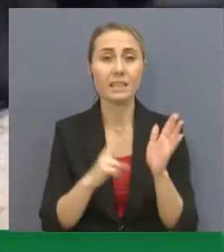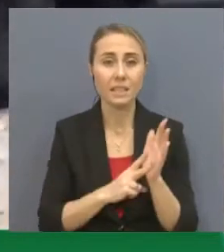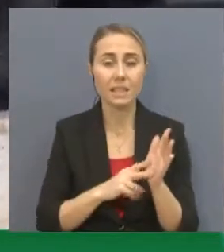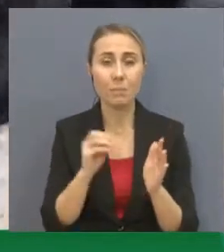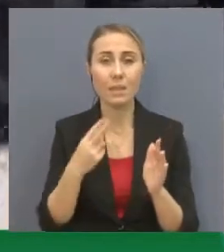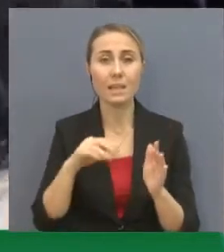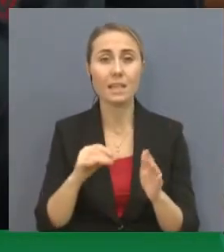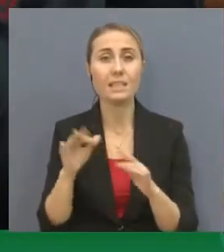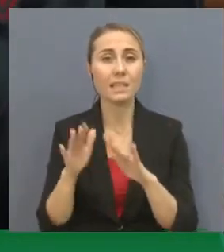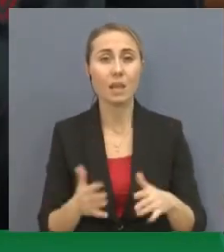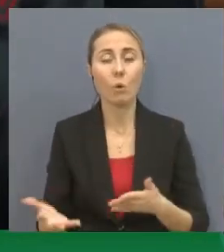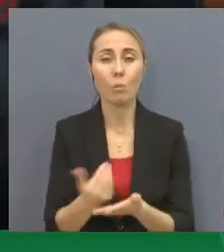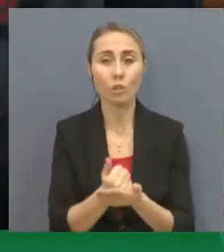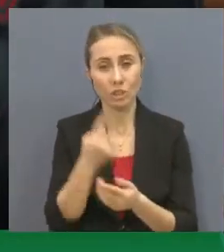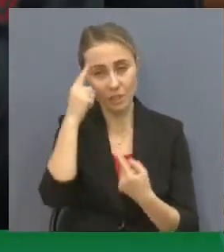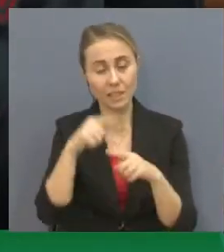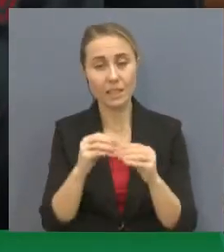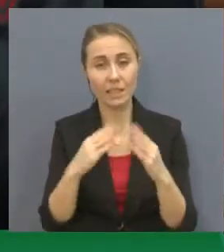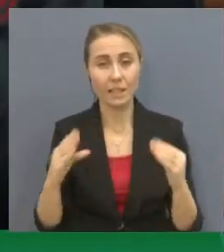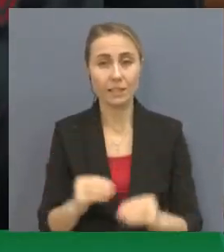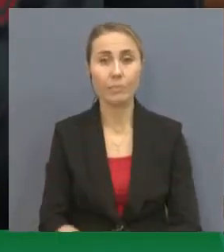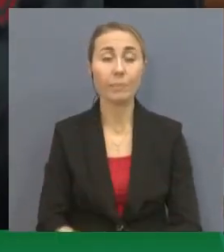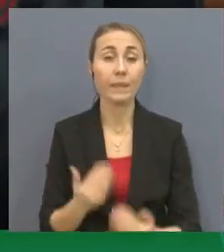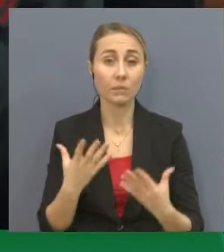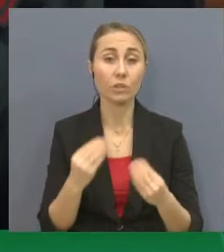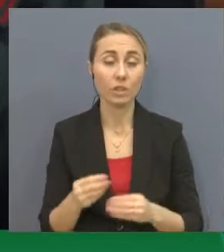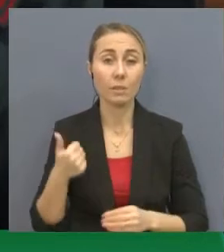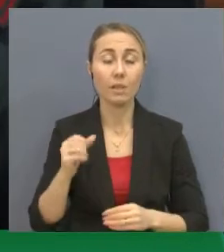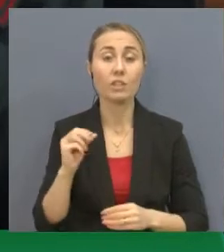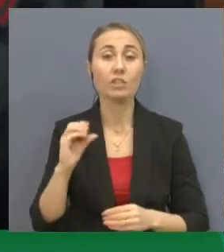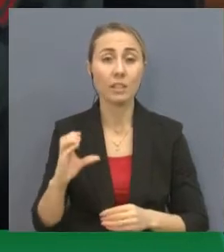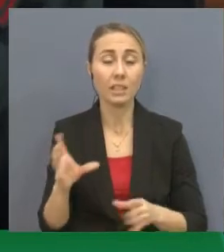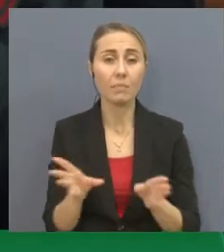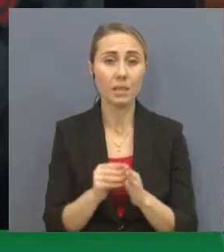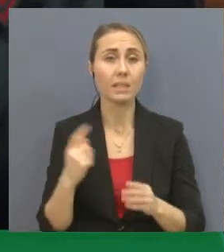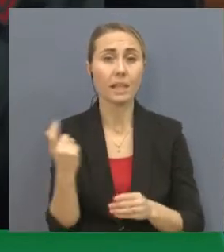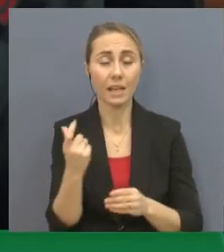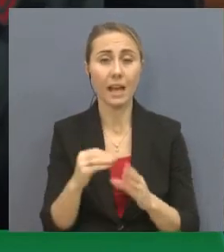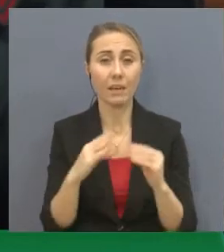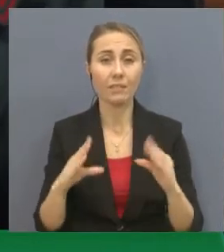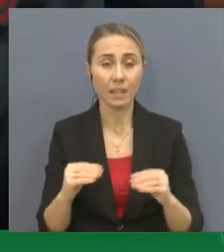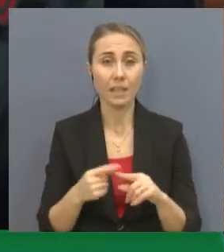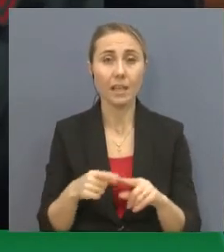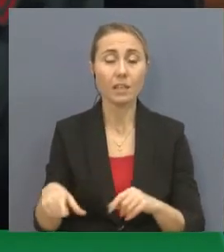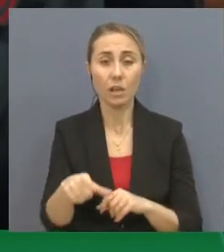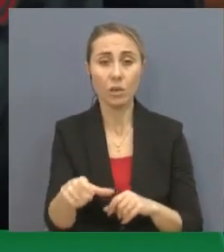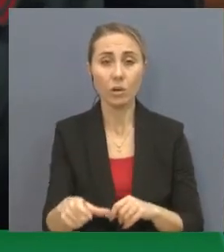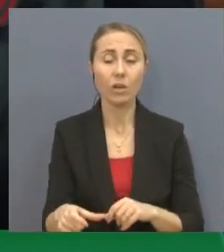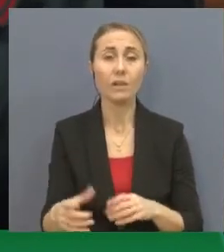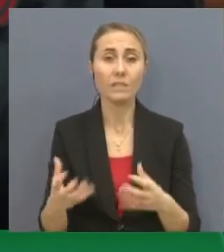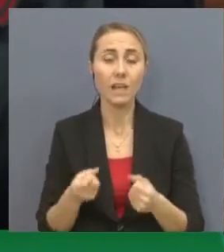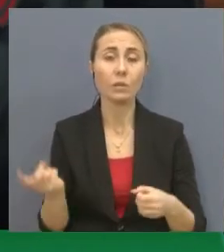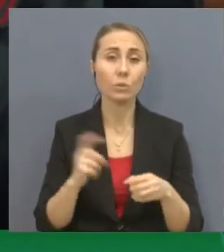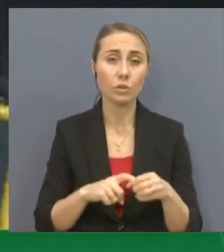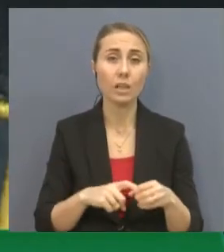техники на сегодняшний день департамента процессами владельцами автодорог взяты на учет 390